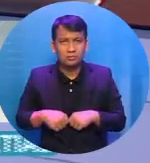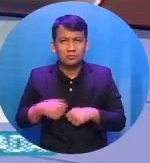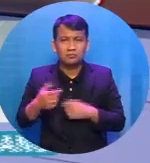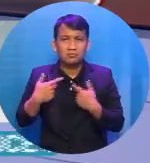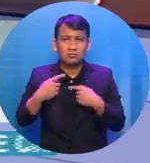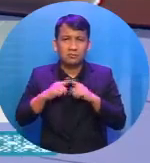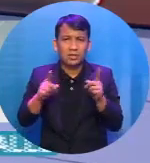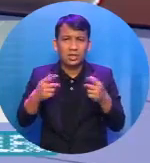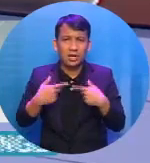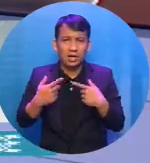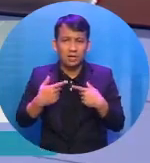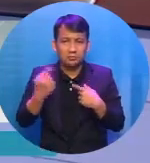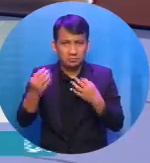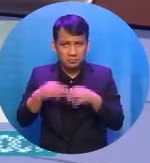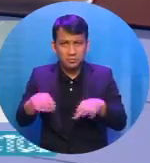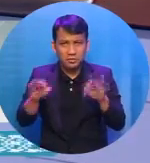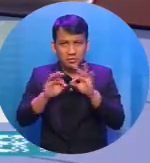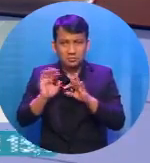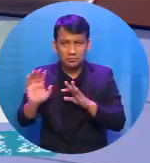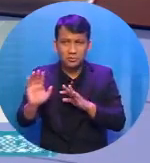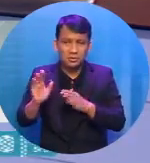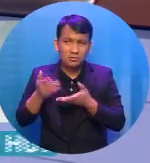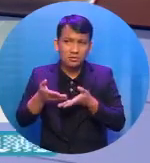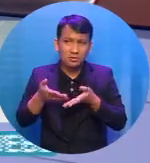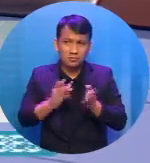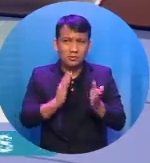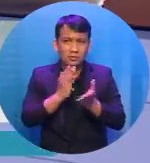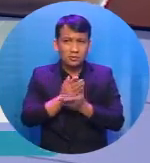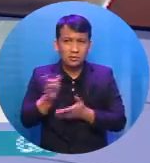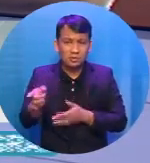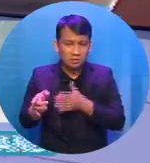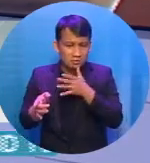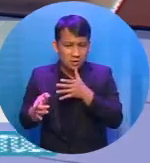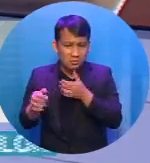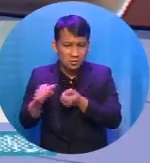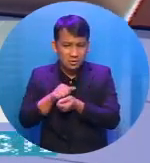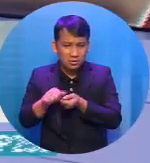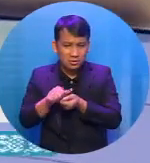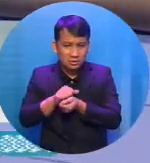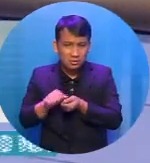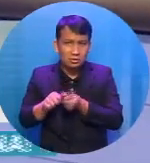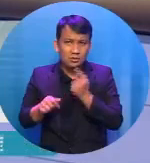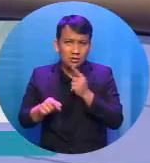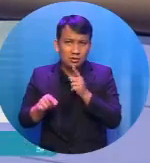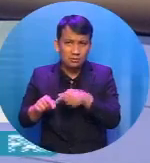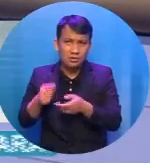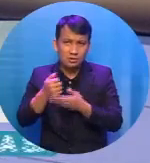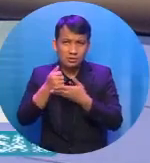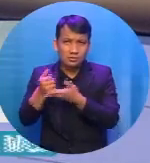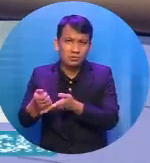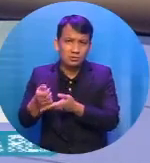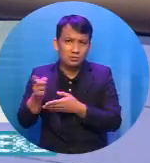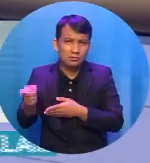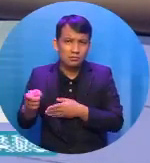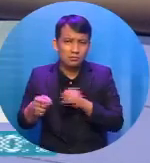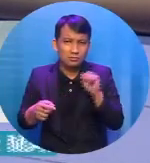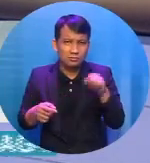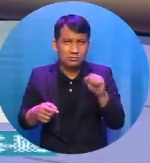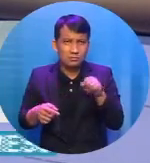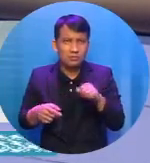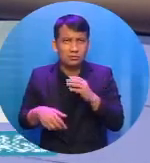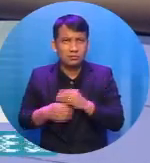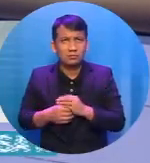parent. In this case, your mama. Kasi your mama is labandera siya. Tumulong ka na. Opo. Di